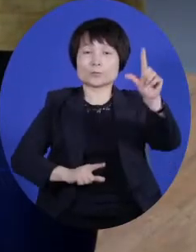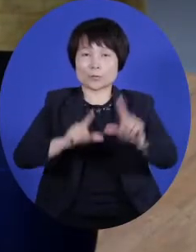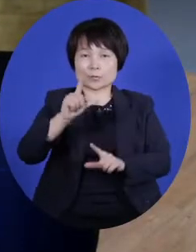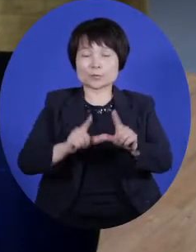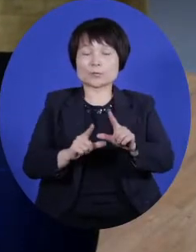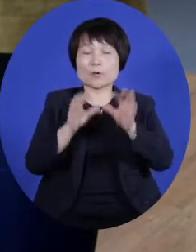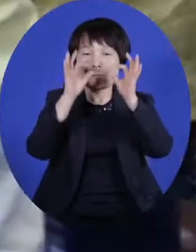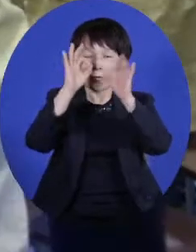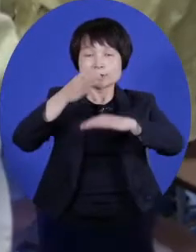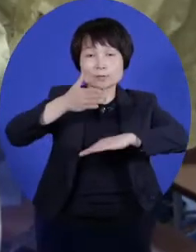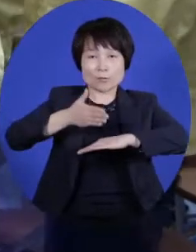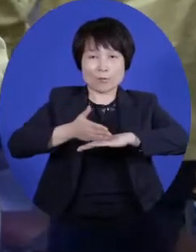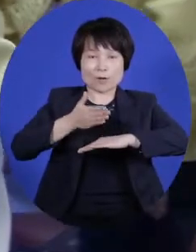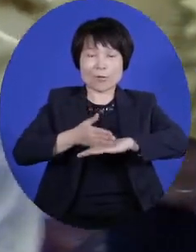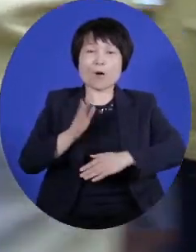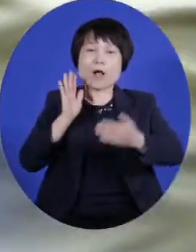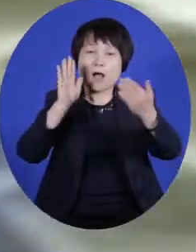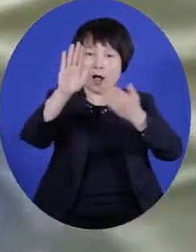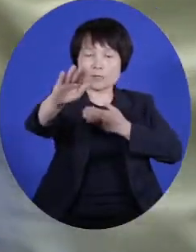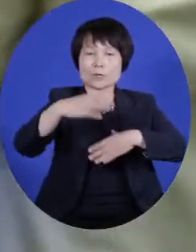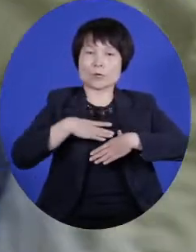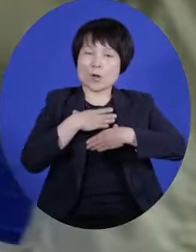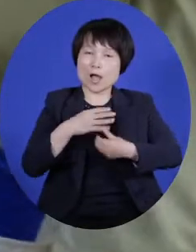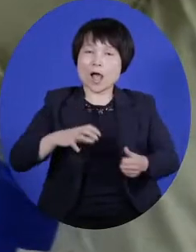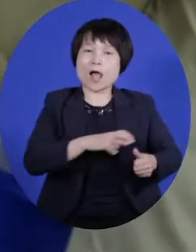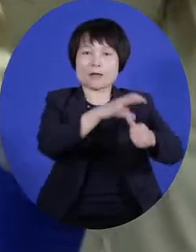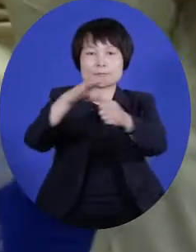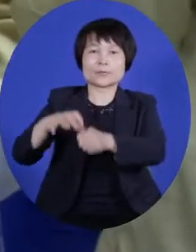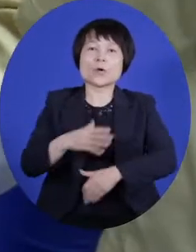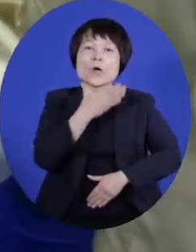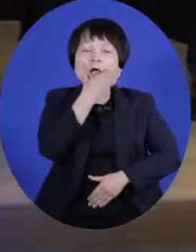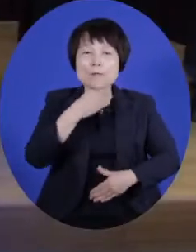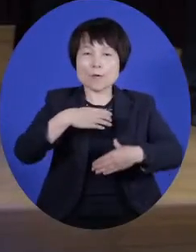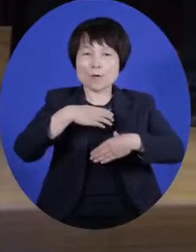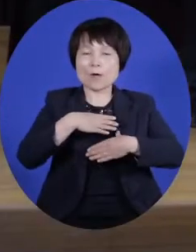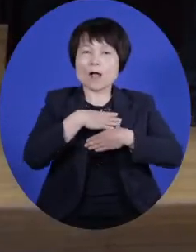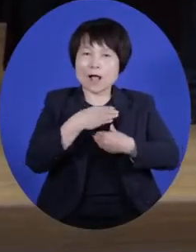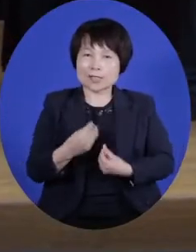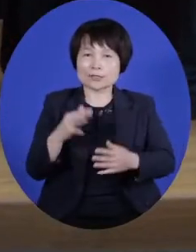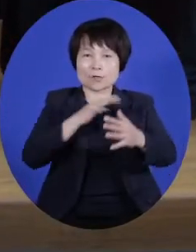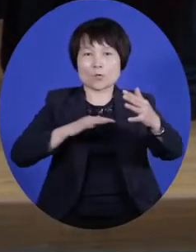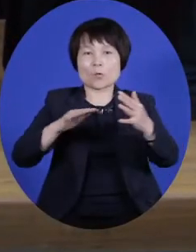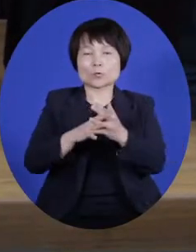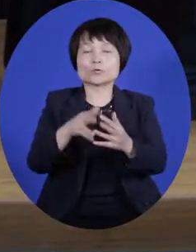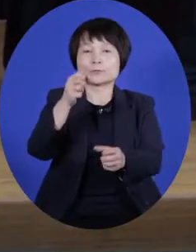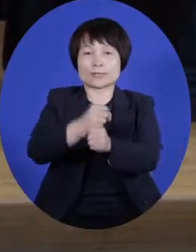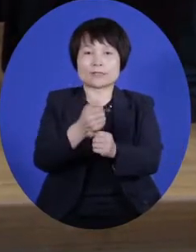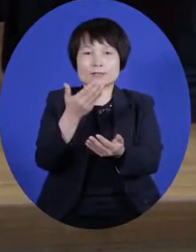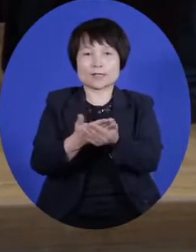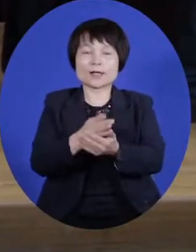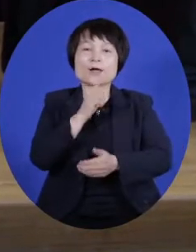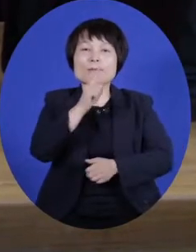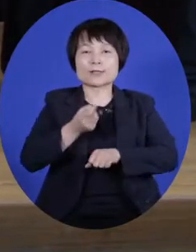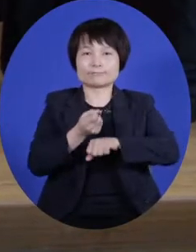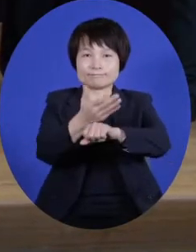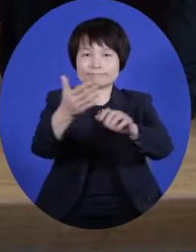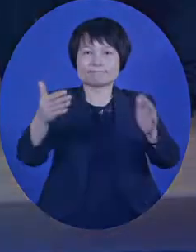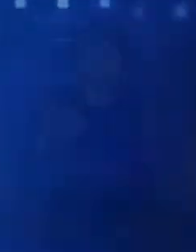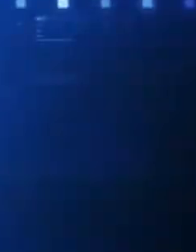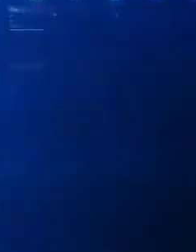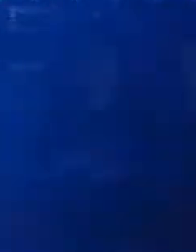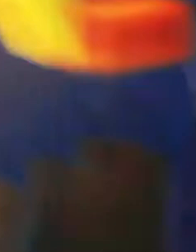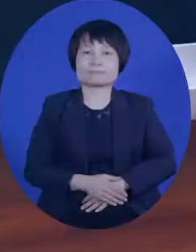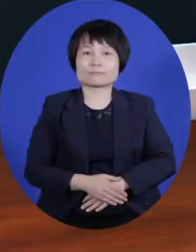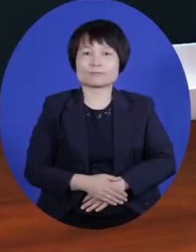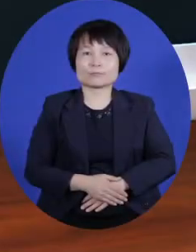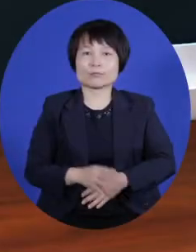것에 고마움을 표하면서 앞으로 안보는 물론 안전하고 행복한 공주를 만드는 데 앞장서달라고 당부했습니다.